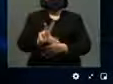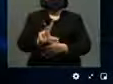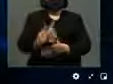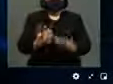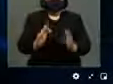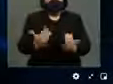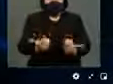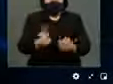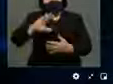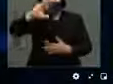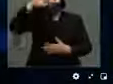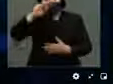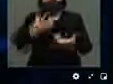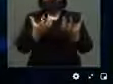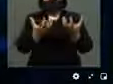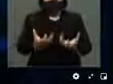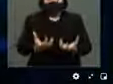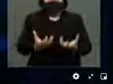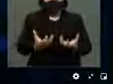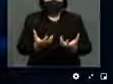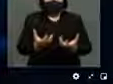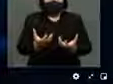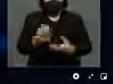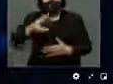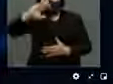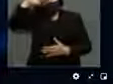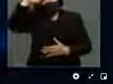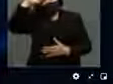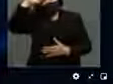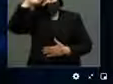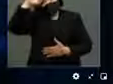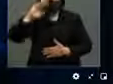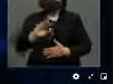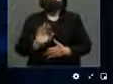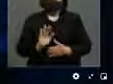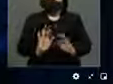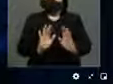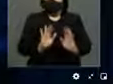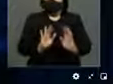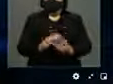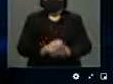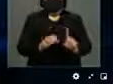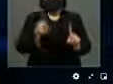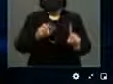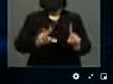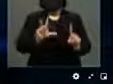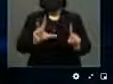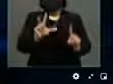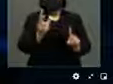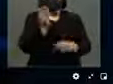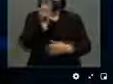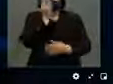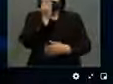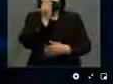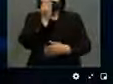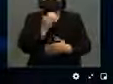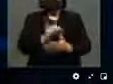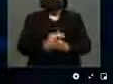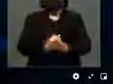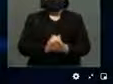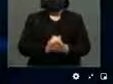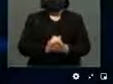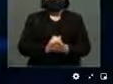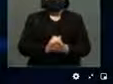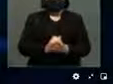นที่อาการหนักนะครับประมาณ1ใน3ใส่ท่อช่วยหายใจพูดง่ายๆในนี้นะครับตรงนี้